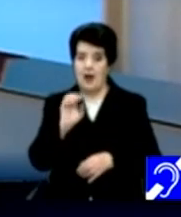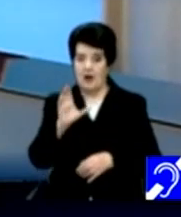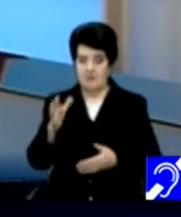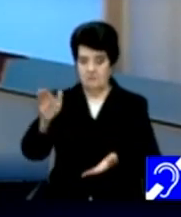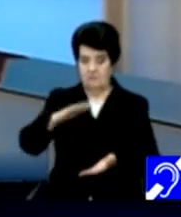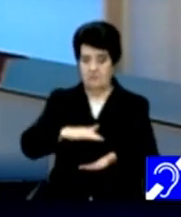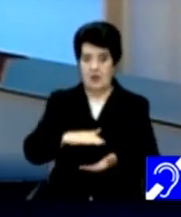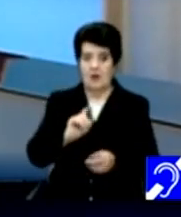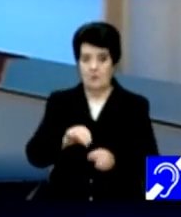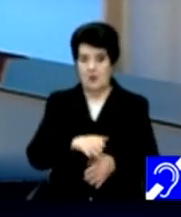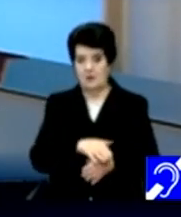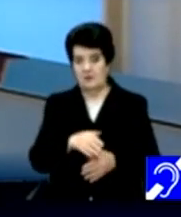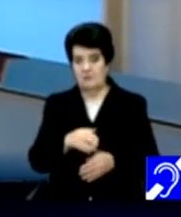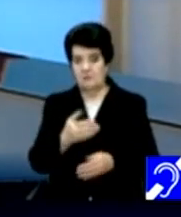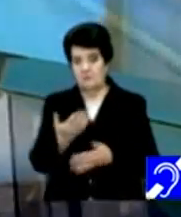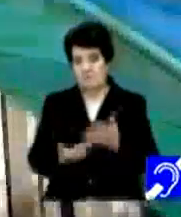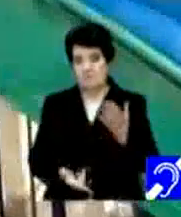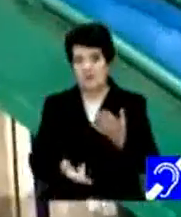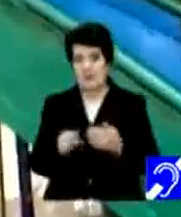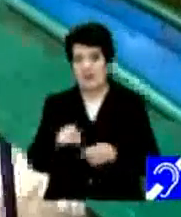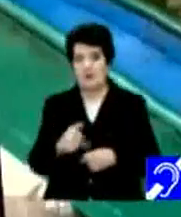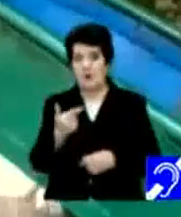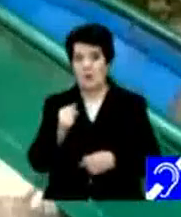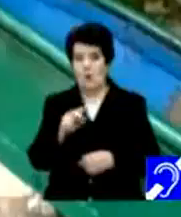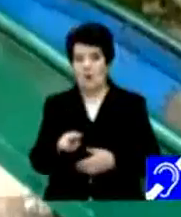iar aceștia ar putea cădea în gol.